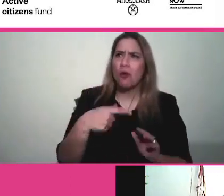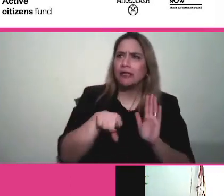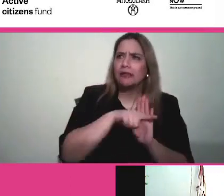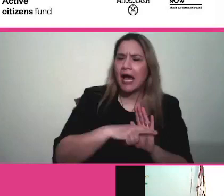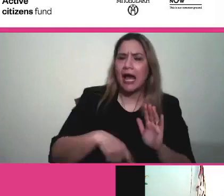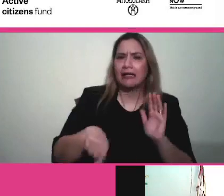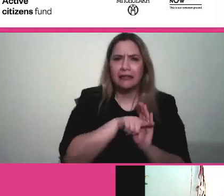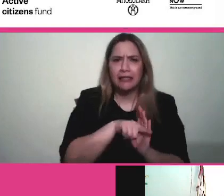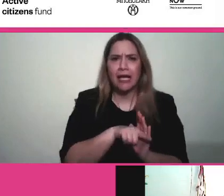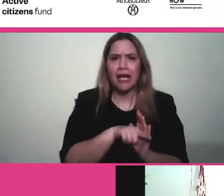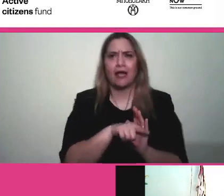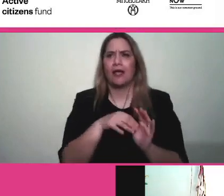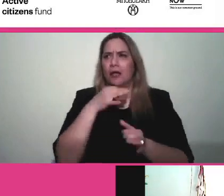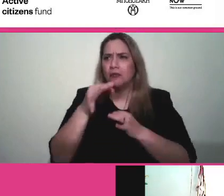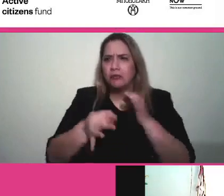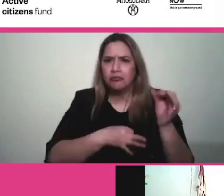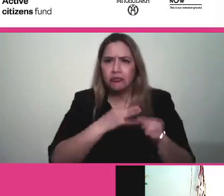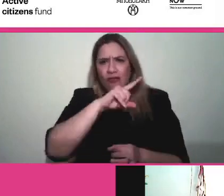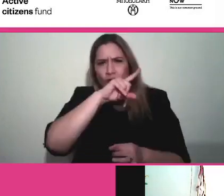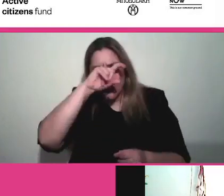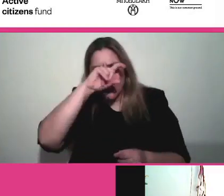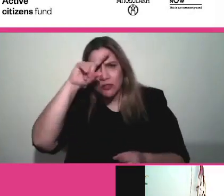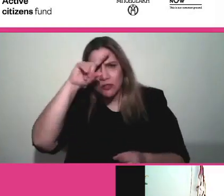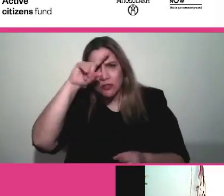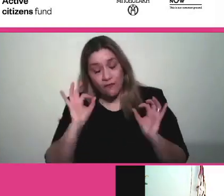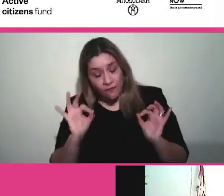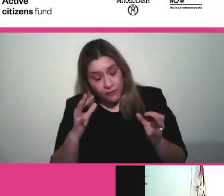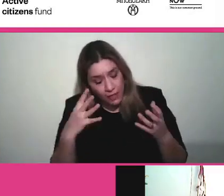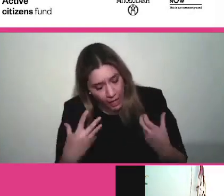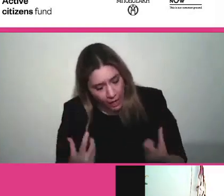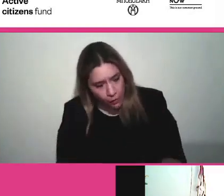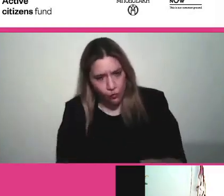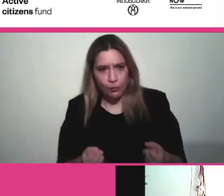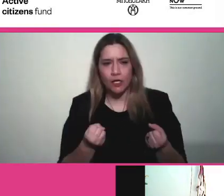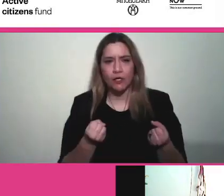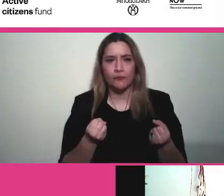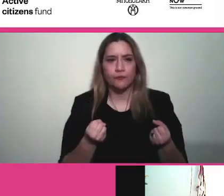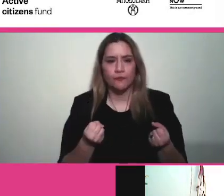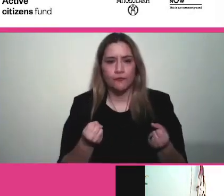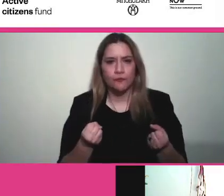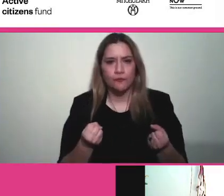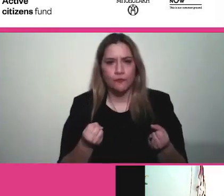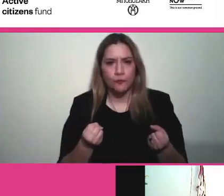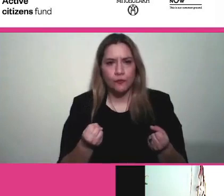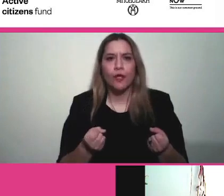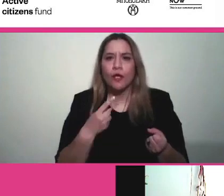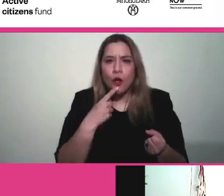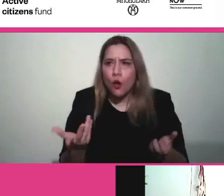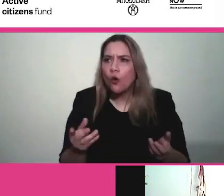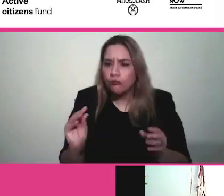που μπορεί να έχουμε, που σίγουρα έχουμε γιατί είμαστε... μας δημιουργούν.